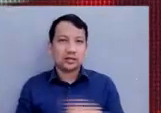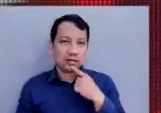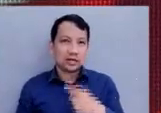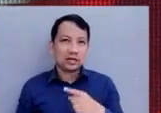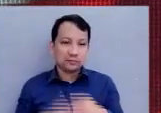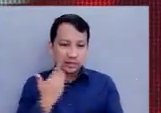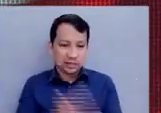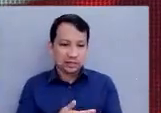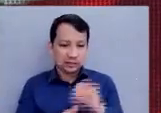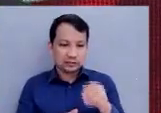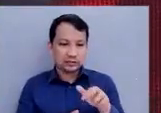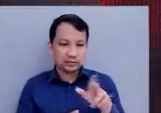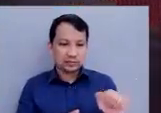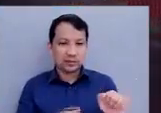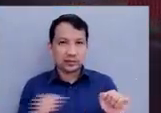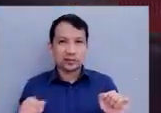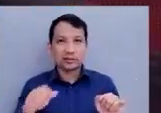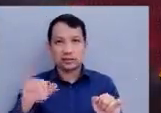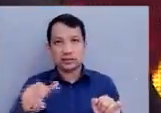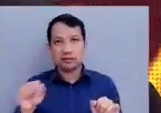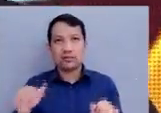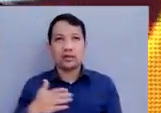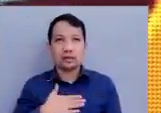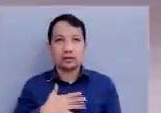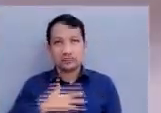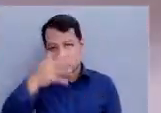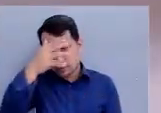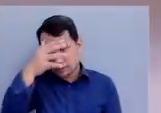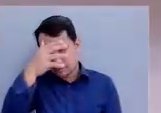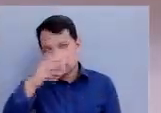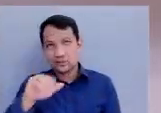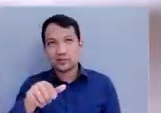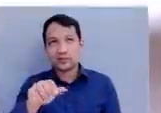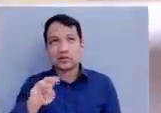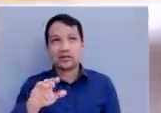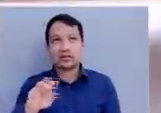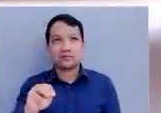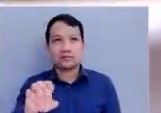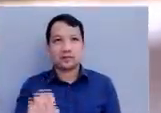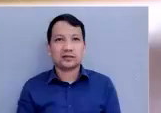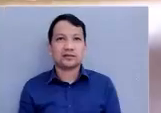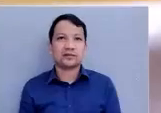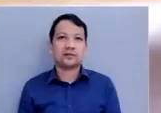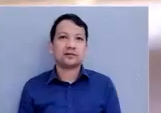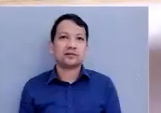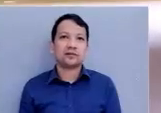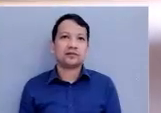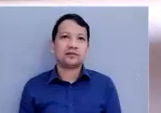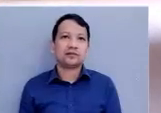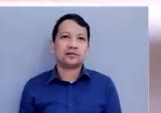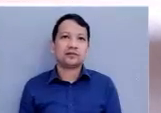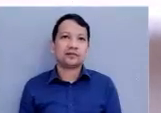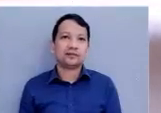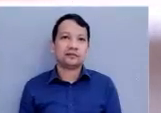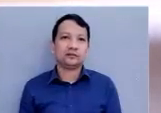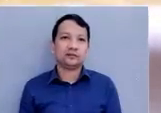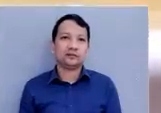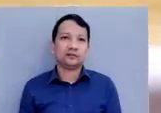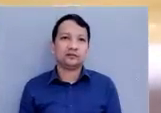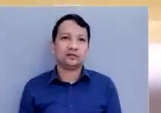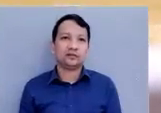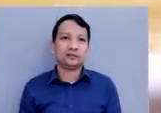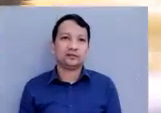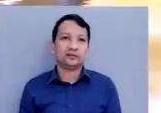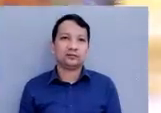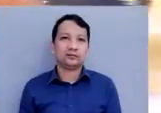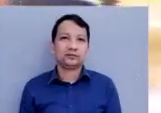bale Yun naman po yung father father mo si J ito tigan Ayan na-discover ka na Tingnan mo ito direk Tingan niyo yung soup o Yung sabaw Tingan